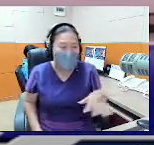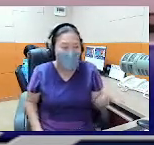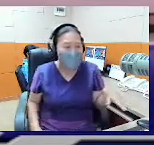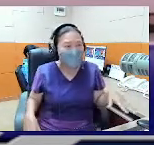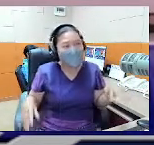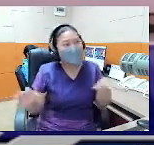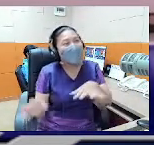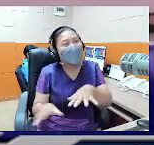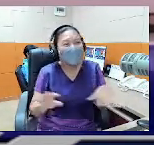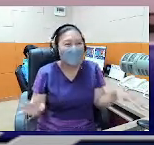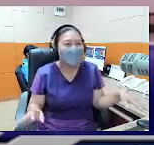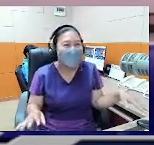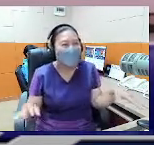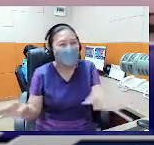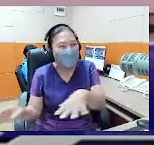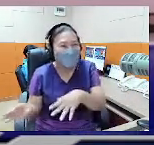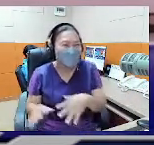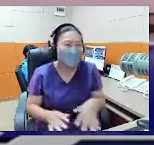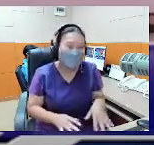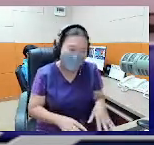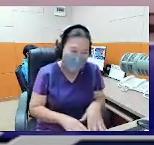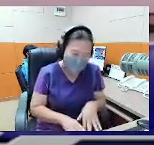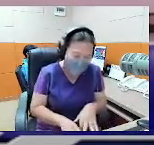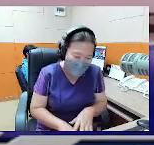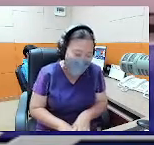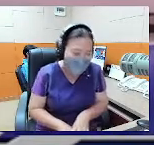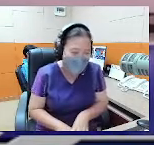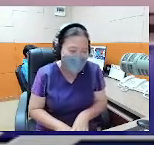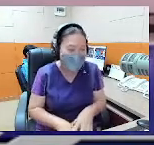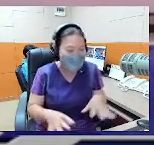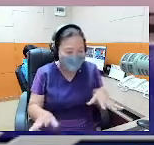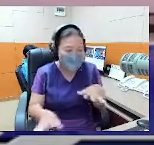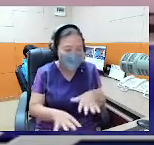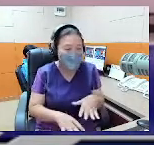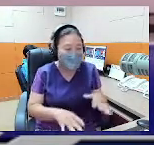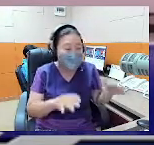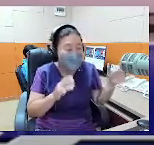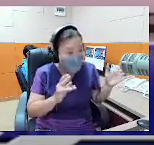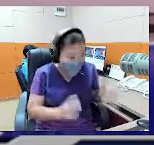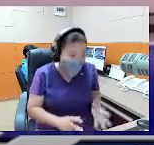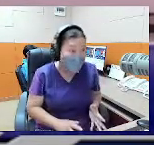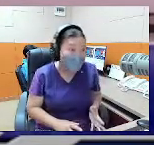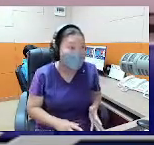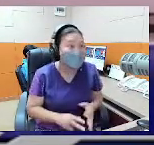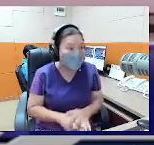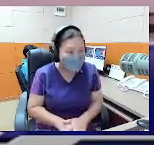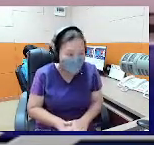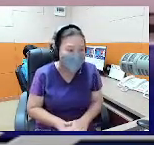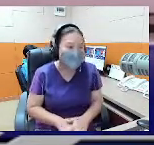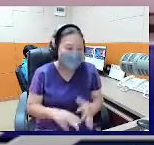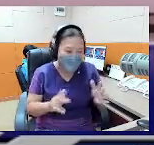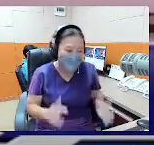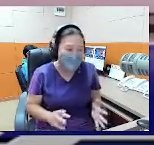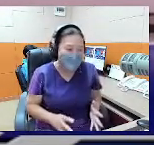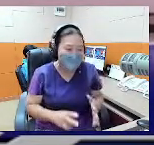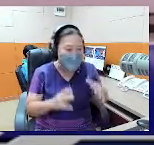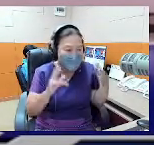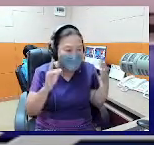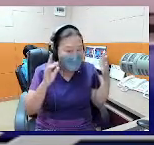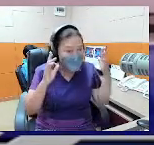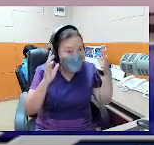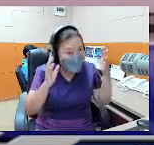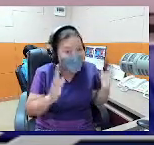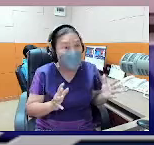ขาก็เรียนบ้างไม่เรียนบ้างนอนเรียนกันบ้างอะไรอย่างเงี้ยนะคะก็เกรดเฉลี่ยไม่น้อยกว่า 2.0 นะแล้ว